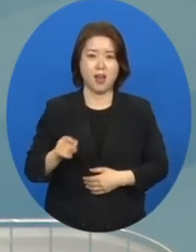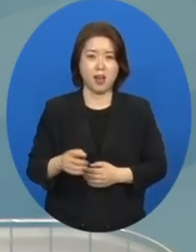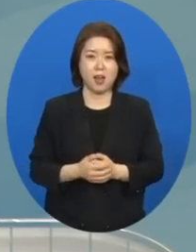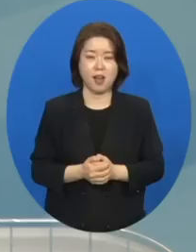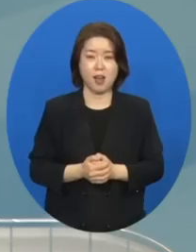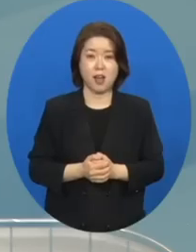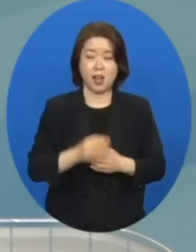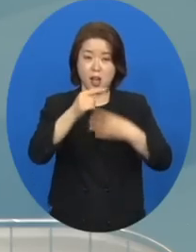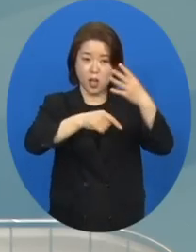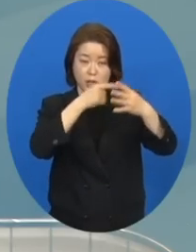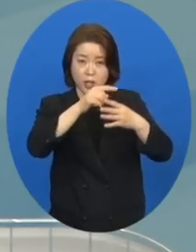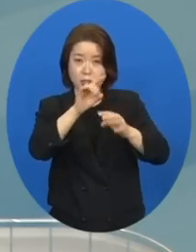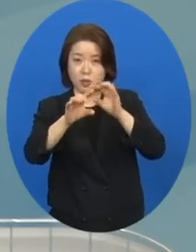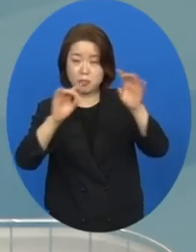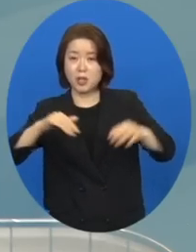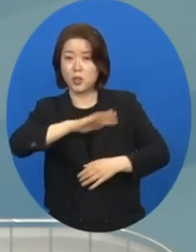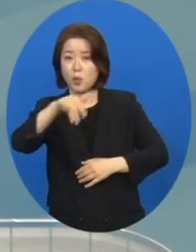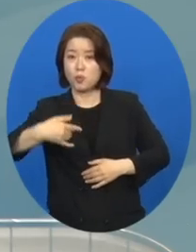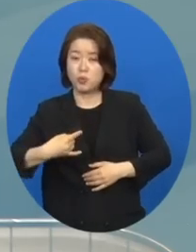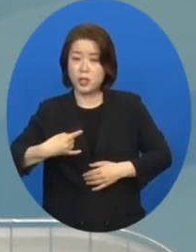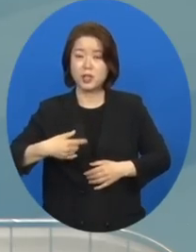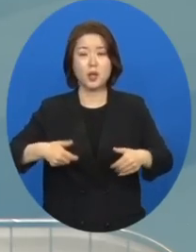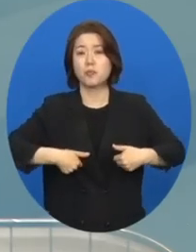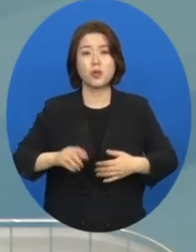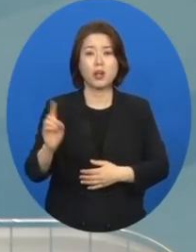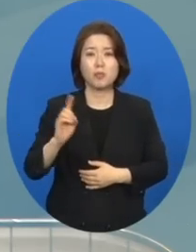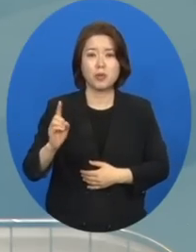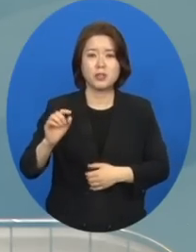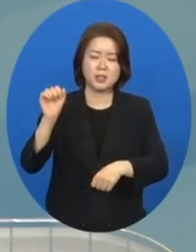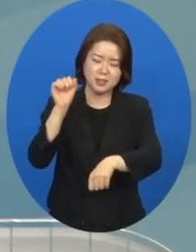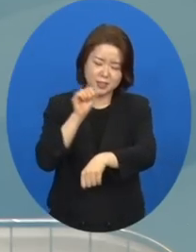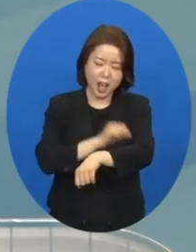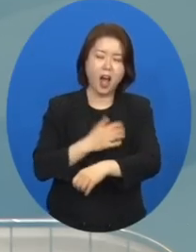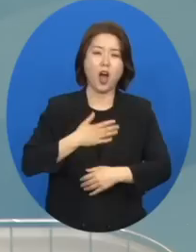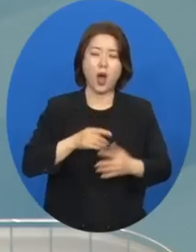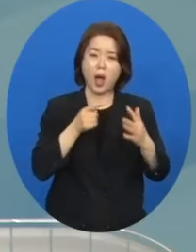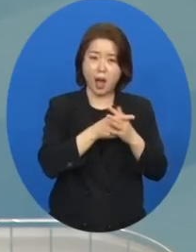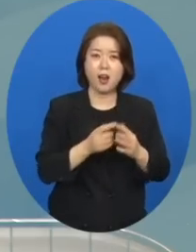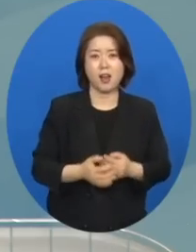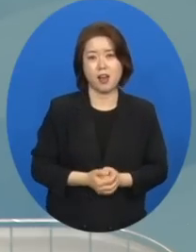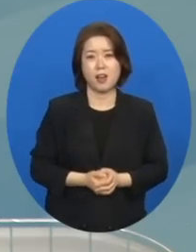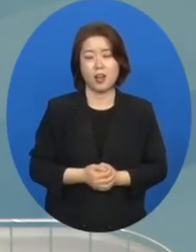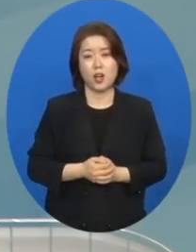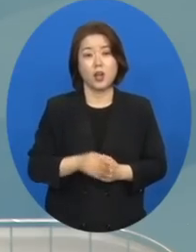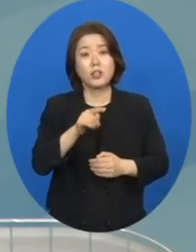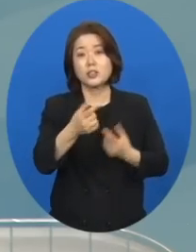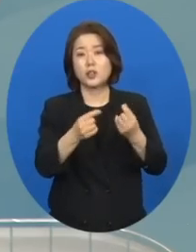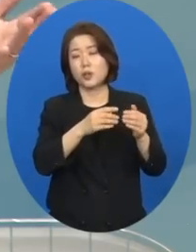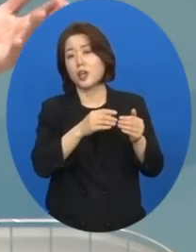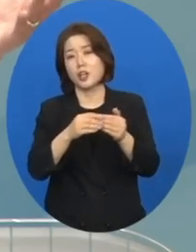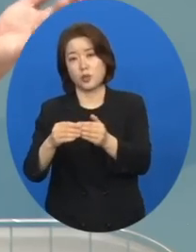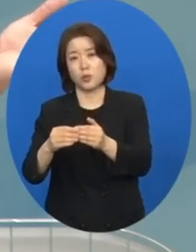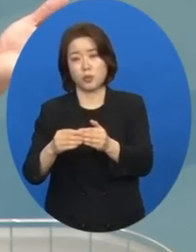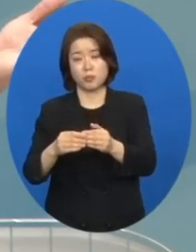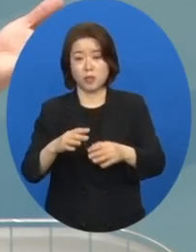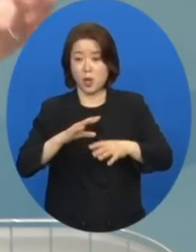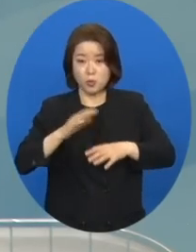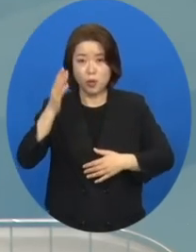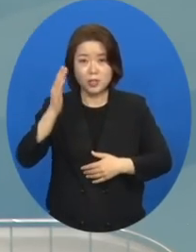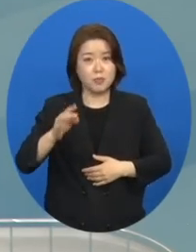시즌 마다 계절마다 우리에게 필요한 것이 무엇인지 너무나 찾았으니까 우리 그렇게 인도 하시는 거예요 근데 두려워 하지 말것을